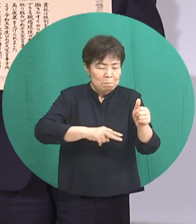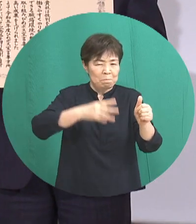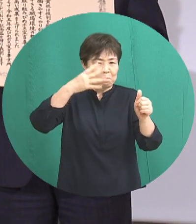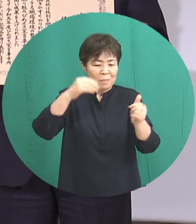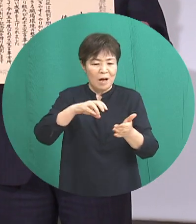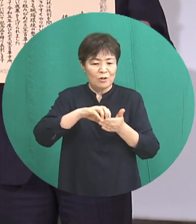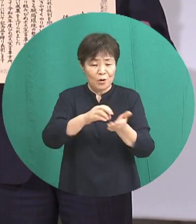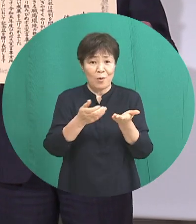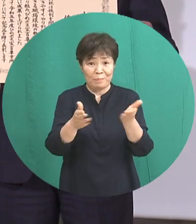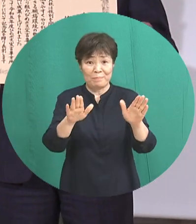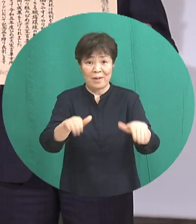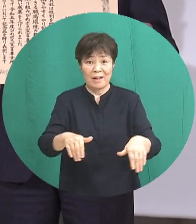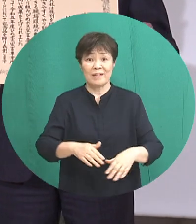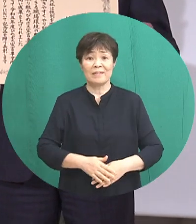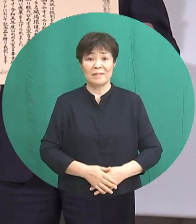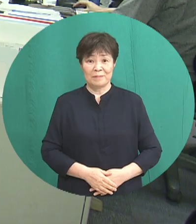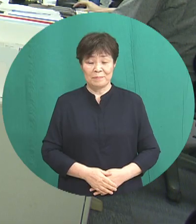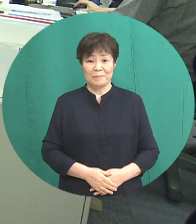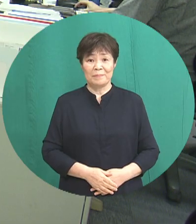表彰されました。